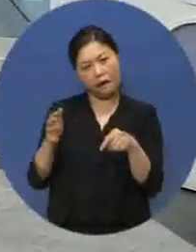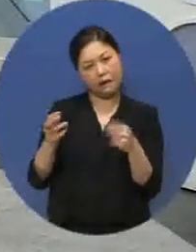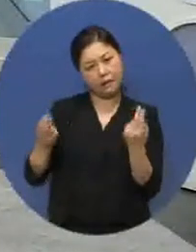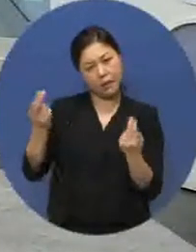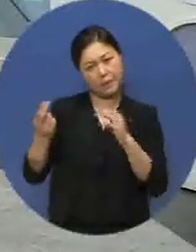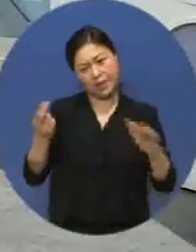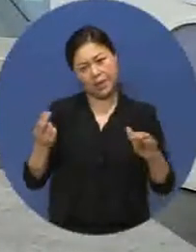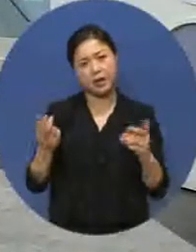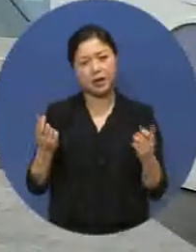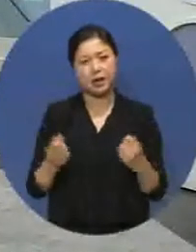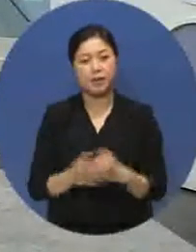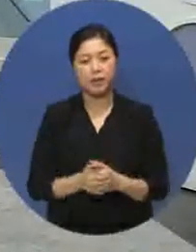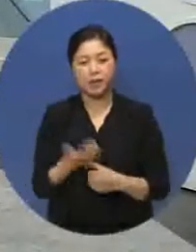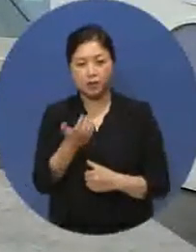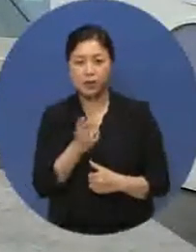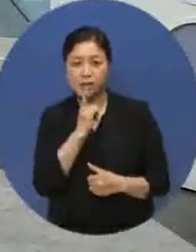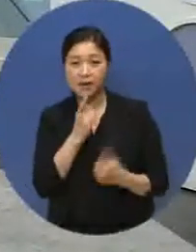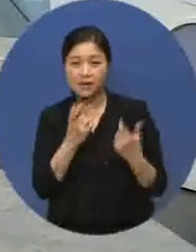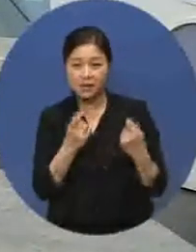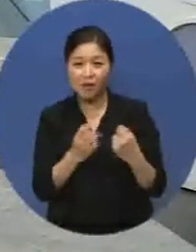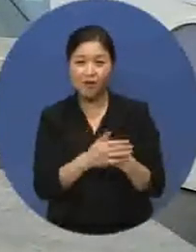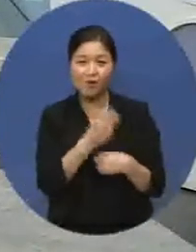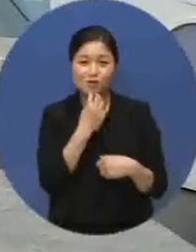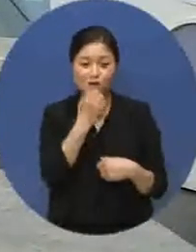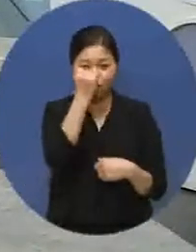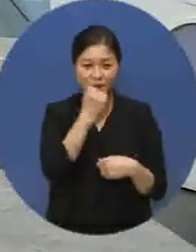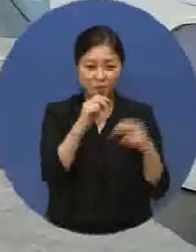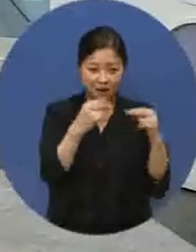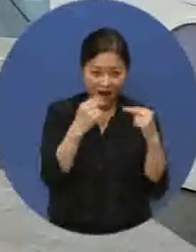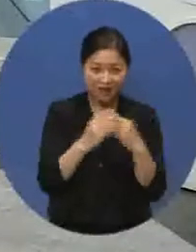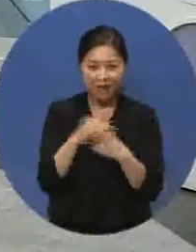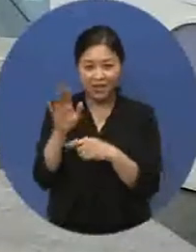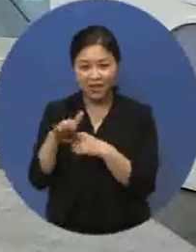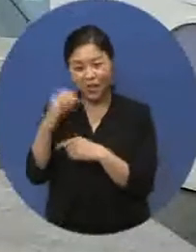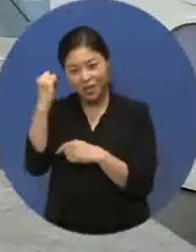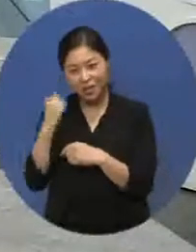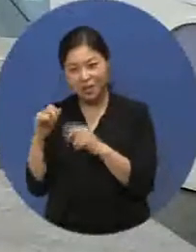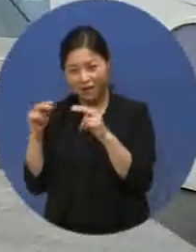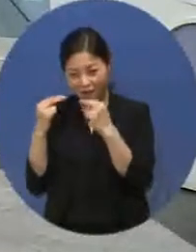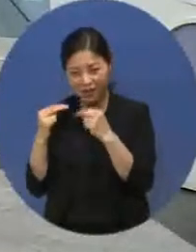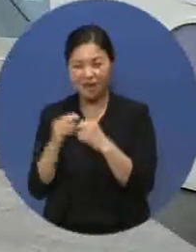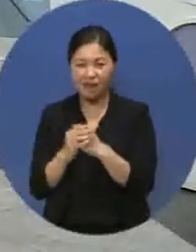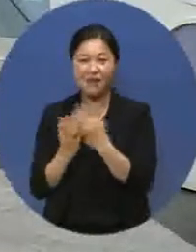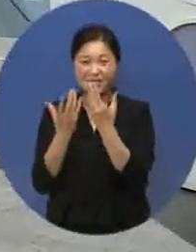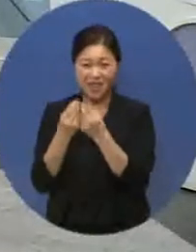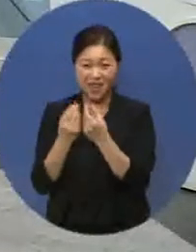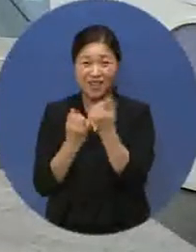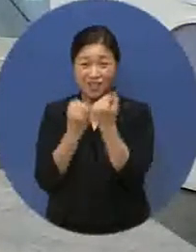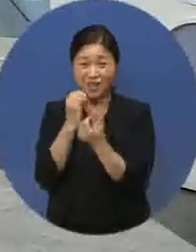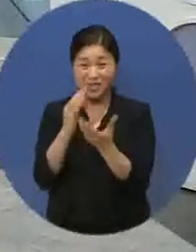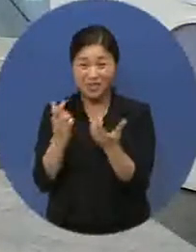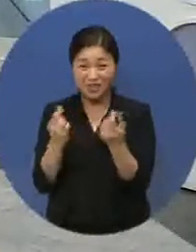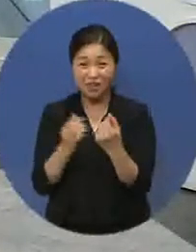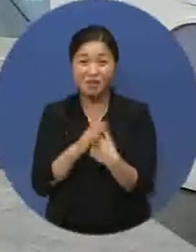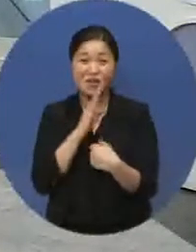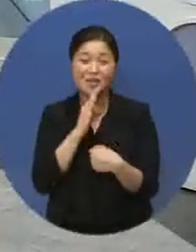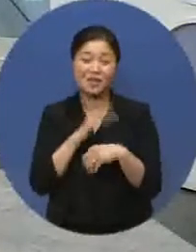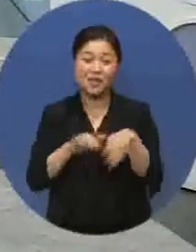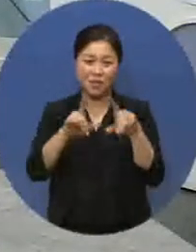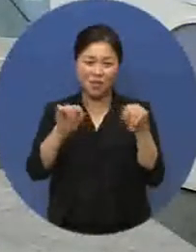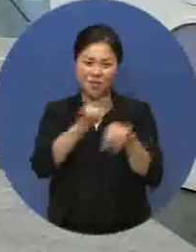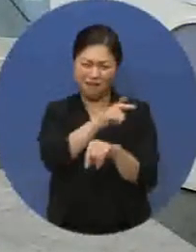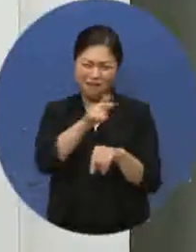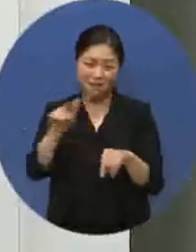네. 사실. 아까 제가 말씀드린 네. 서울냉면집 그 그렇죠. 시골냉면집 네, 맞습니다. 있다고 생각합니다. 그래서 이제 여러 가지 메뉴가 다양하지